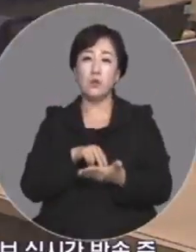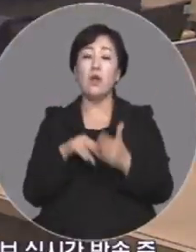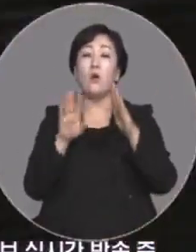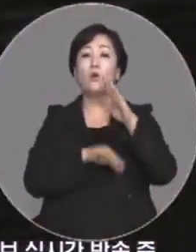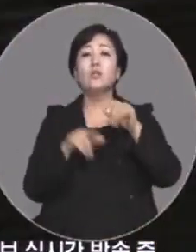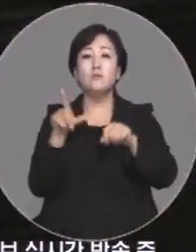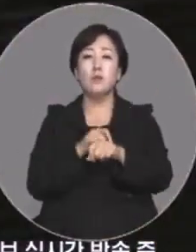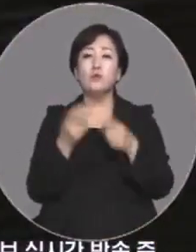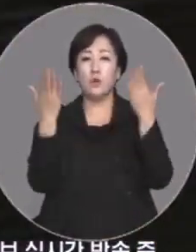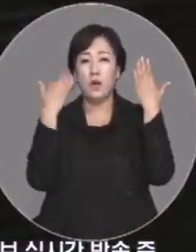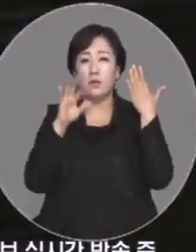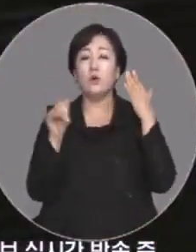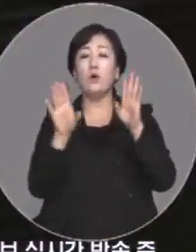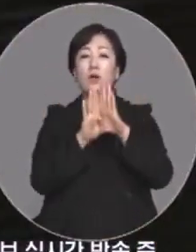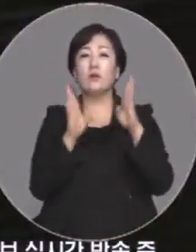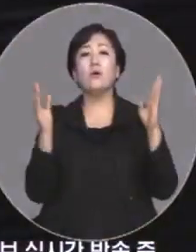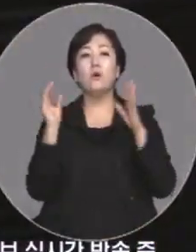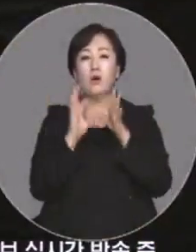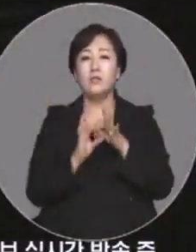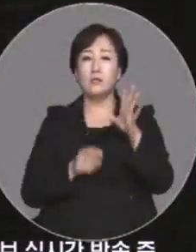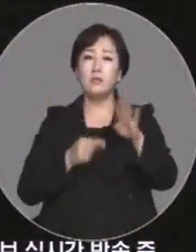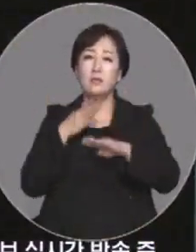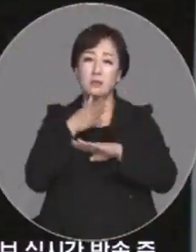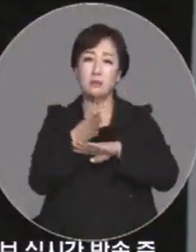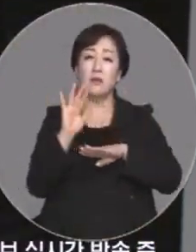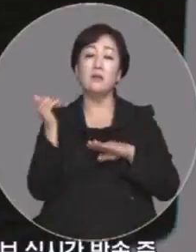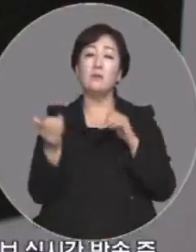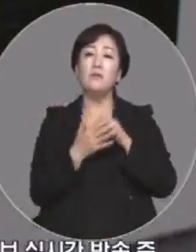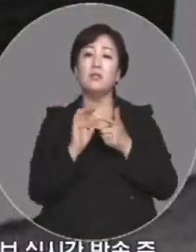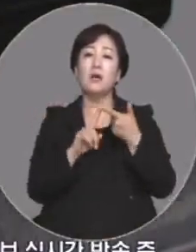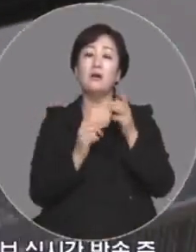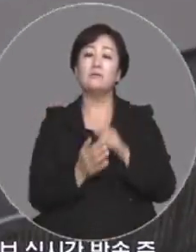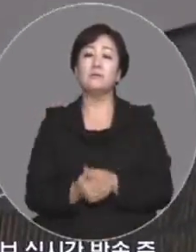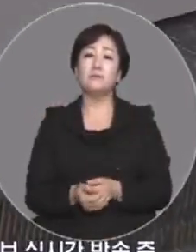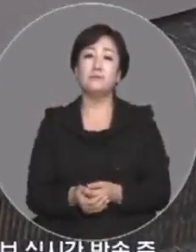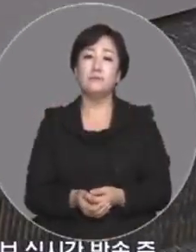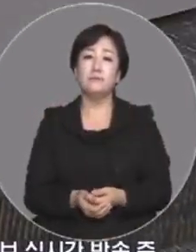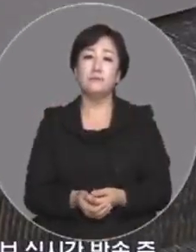제3공립특수학교의 개교까지 갈 길이 멀어 보입니다. UBC 뉴스 신혜지입니다.